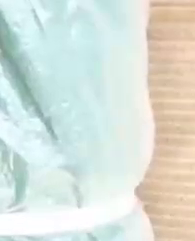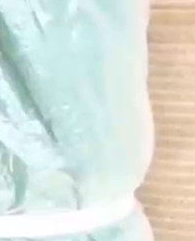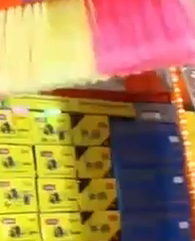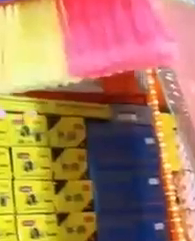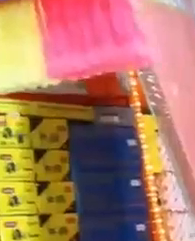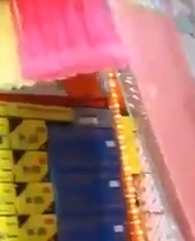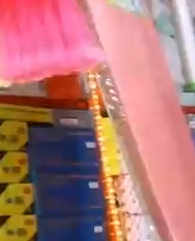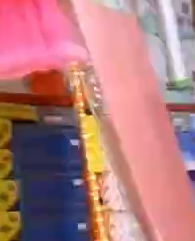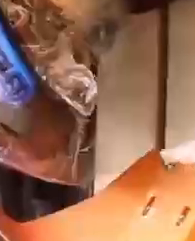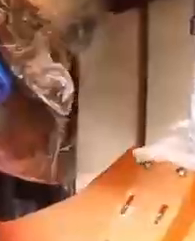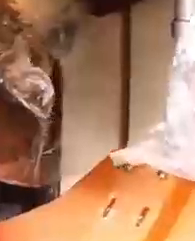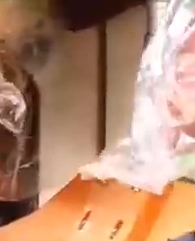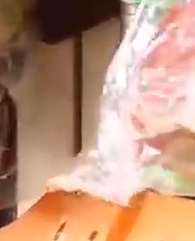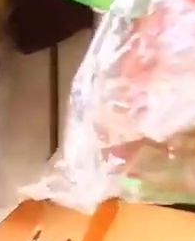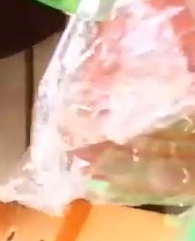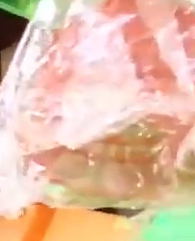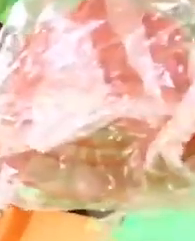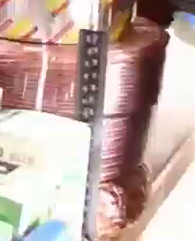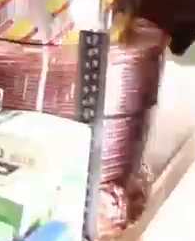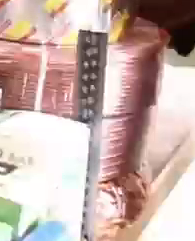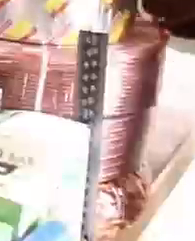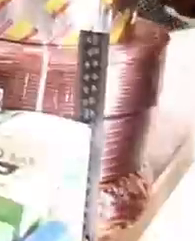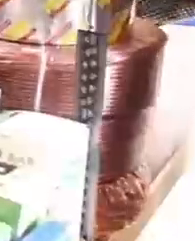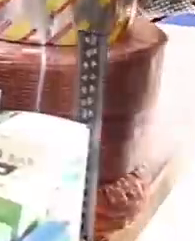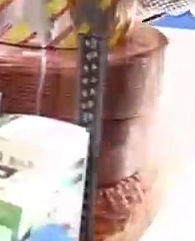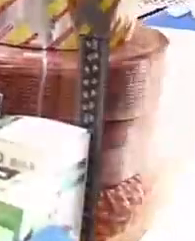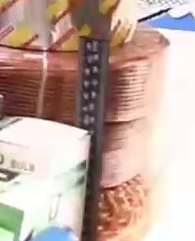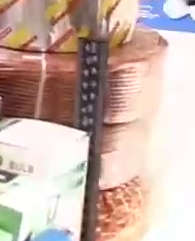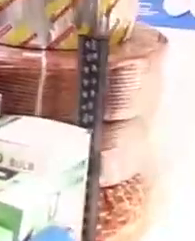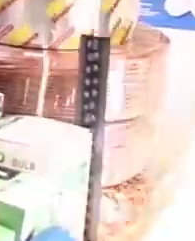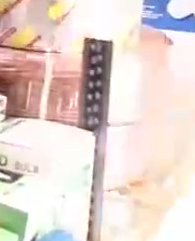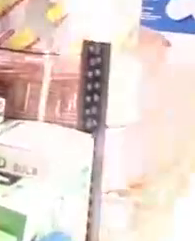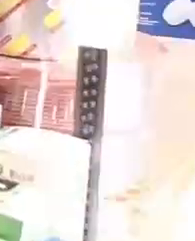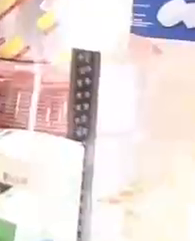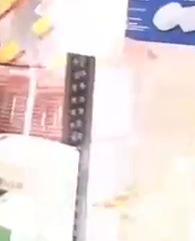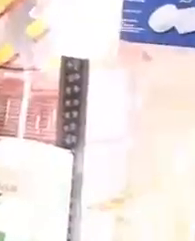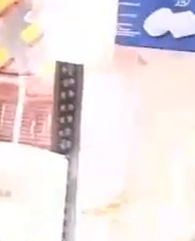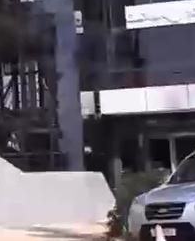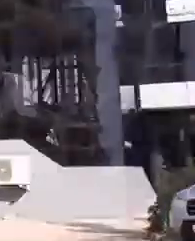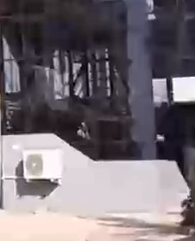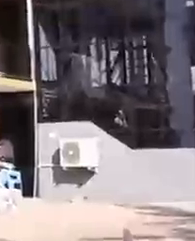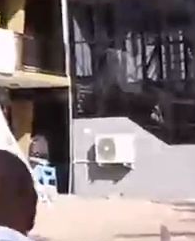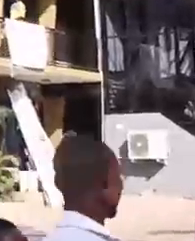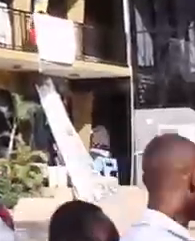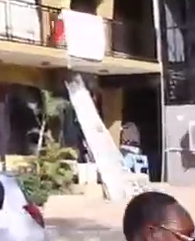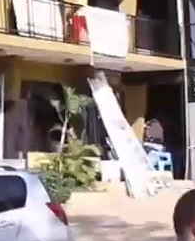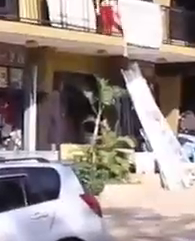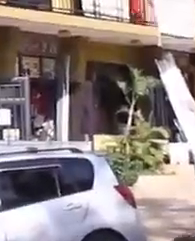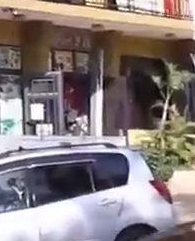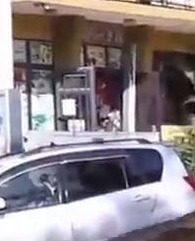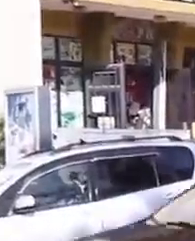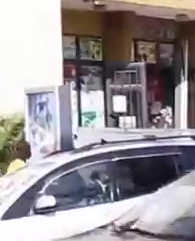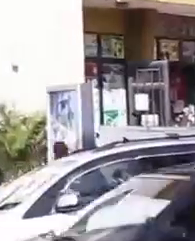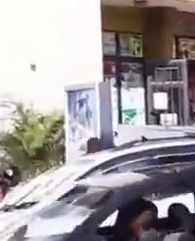bufatanye n'inganda zikomeye ku isi zikora ibyo bikoresho, Liva Trading Limited yabibegereje kandi ku giciro cy'inseko. Ni mu mujyi wa Kigali